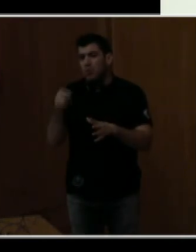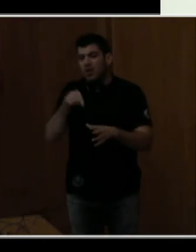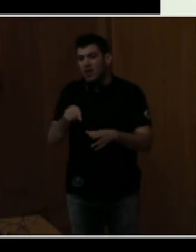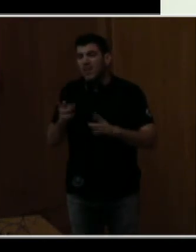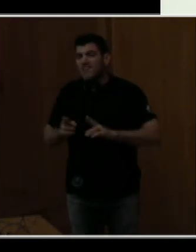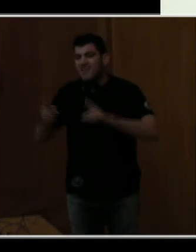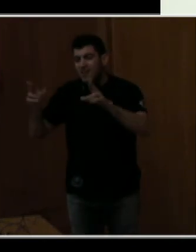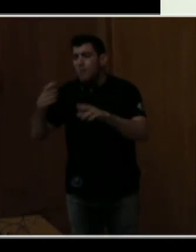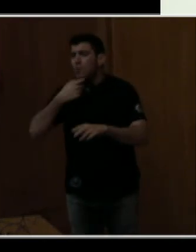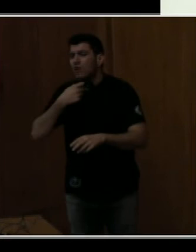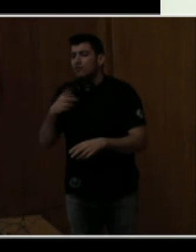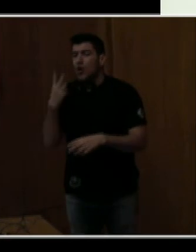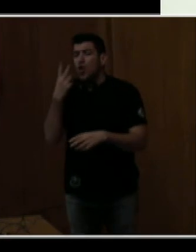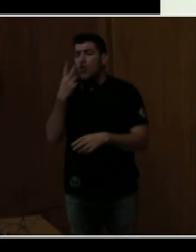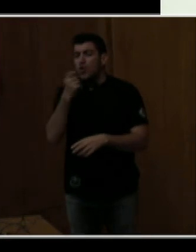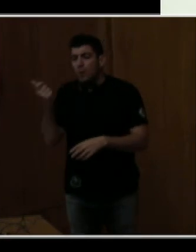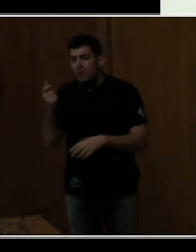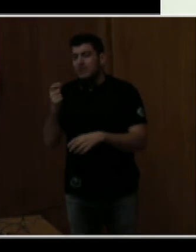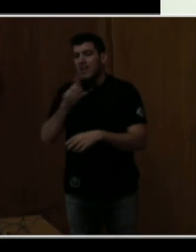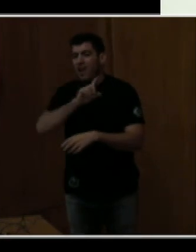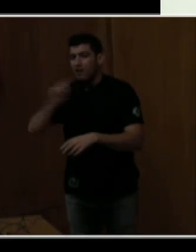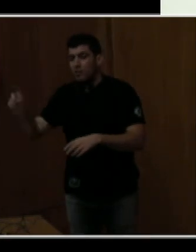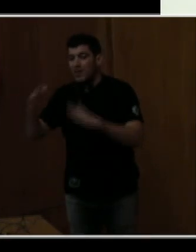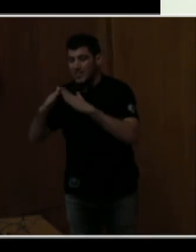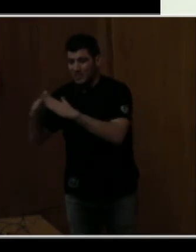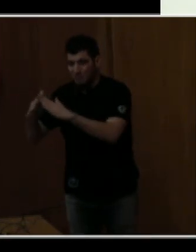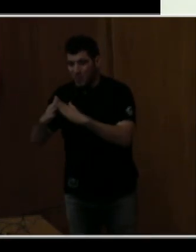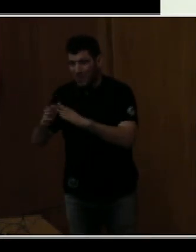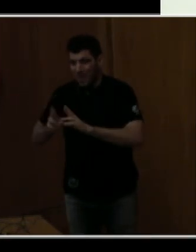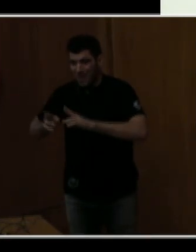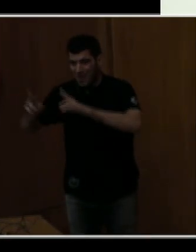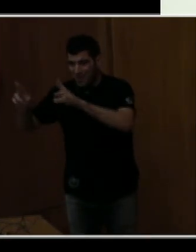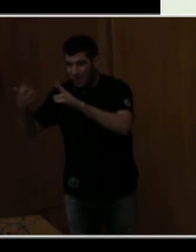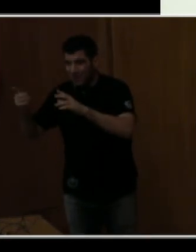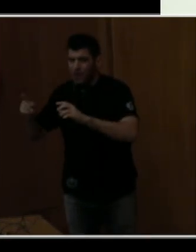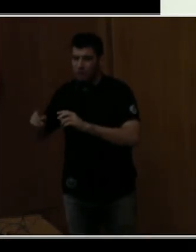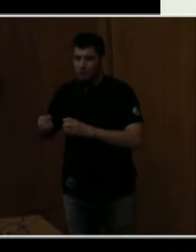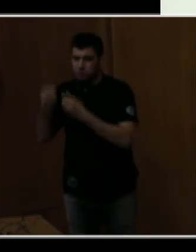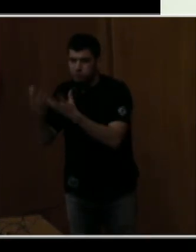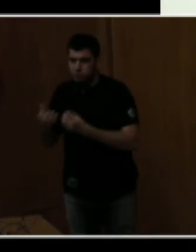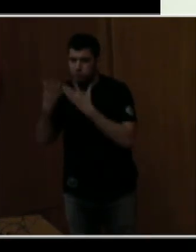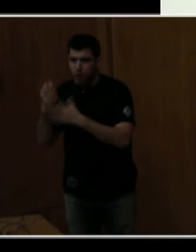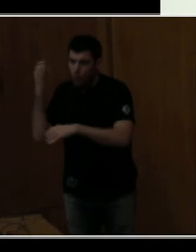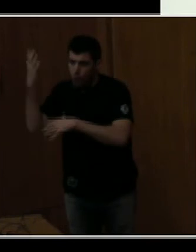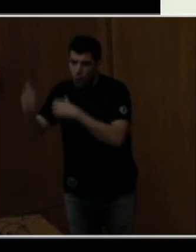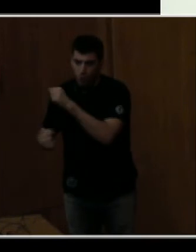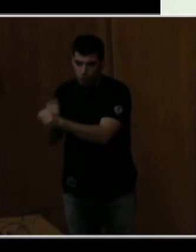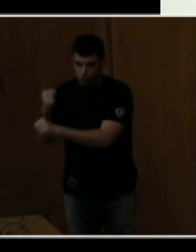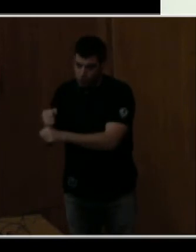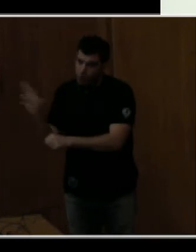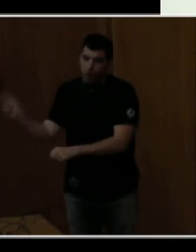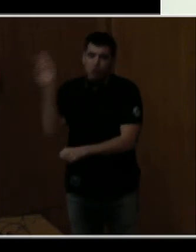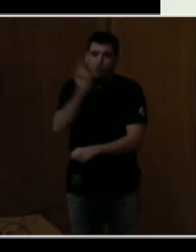2,5 εκατομμύρια σπίτια όλο το χρόνο. Οπότε καταλαβαίνετε ότι είναι μείζον θέμα η αντιμετώπιση